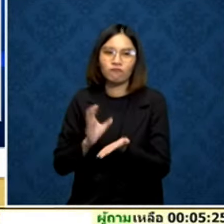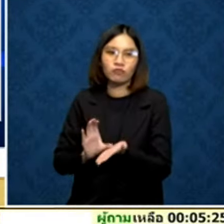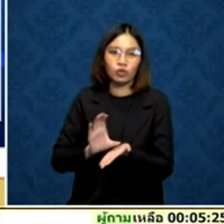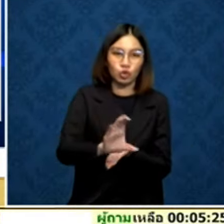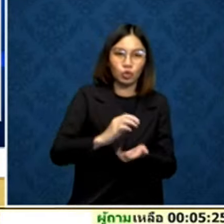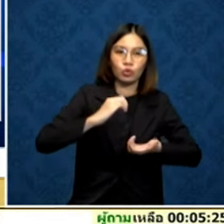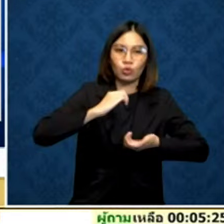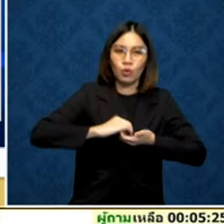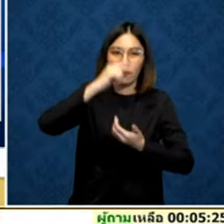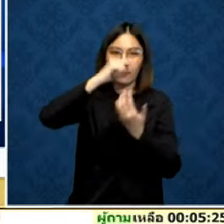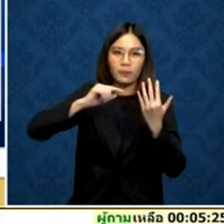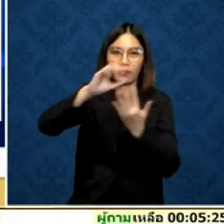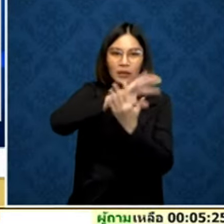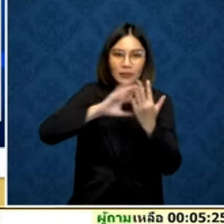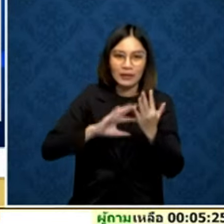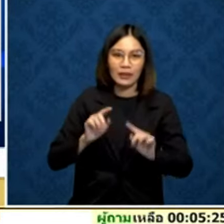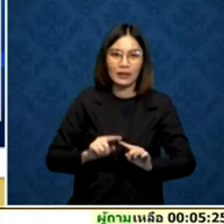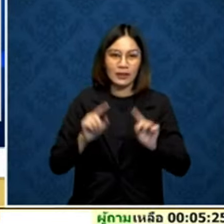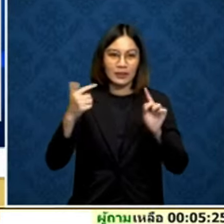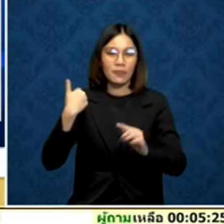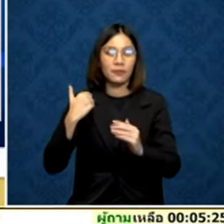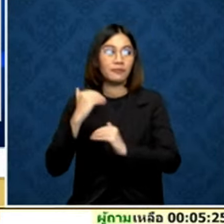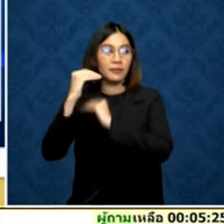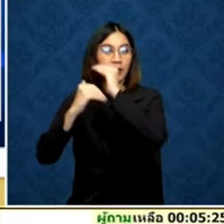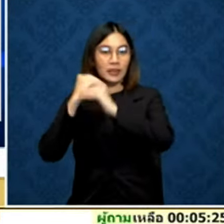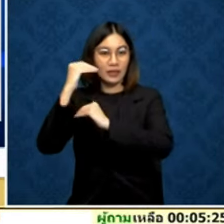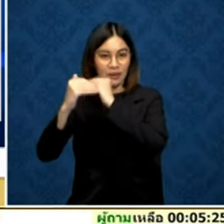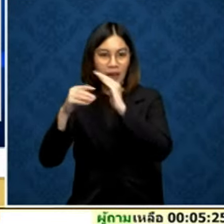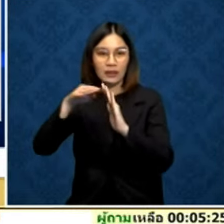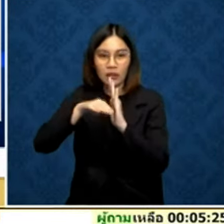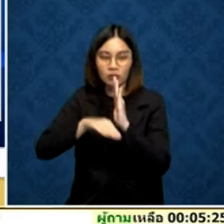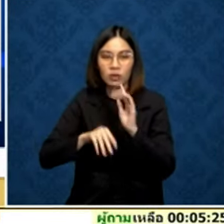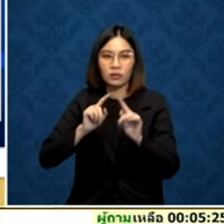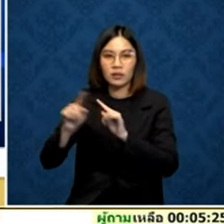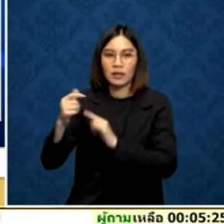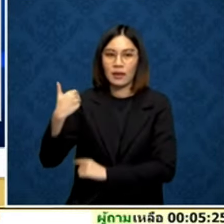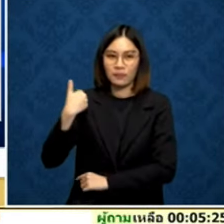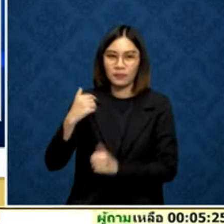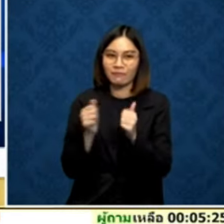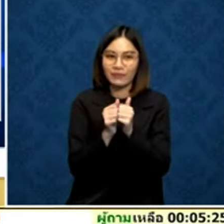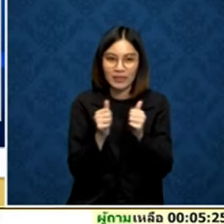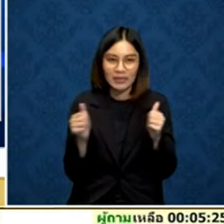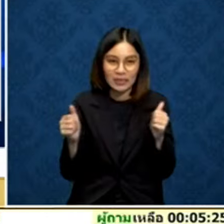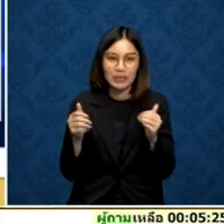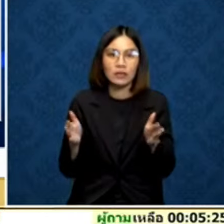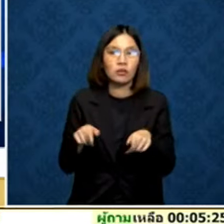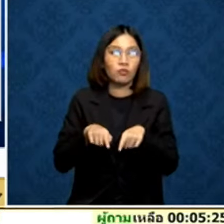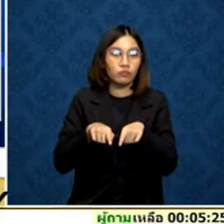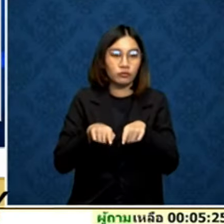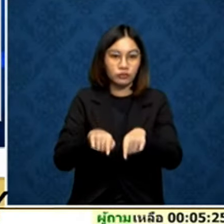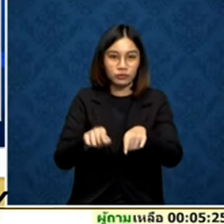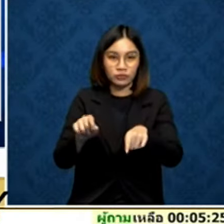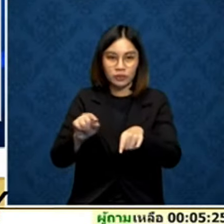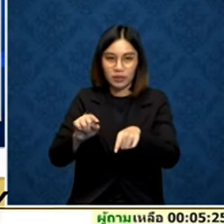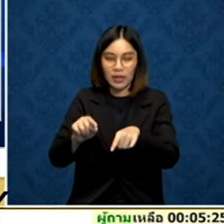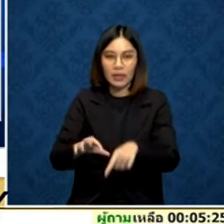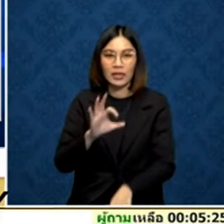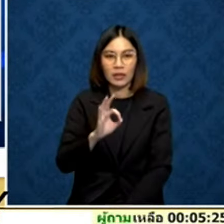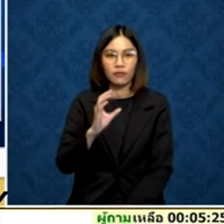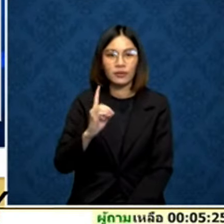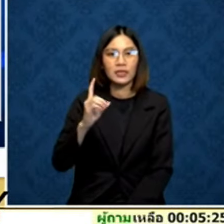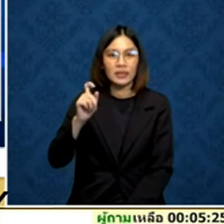นในประเทศไทยแต่ก็มีการพัฒนาไปในขั้นตอนต่างๆนะครับที่ดีควบคู่ไปกับเรื่องของ FDA